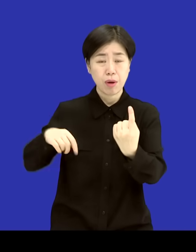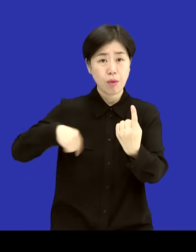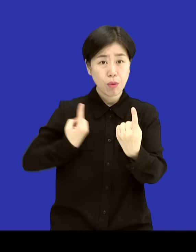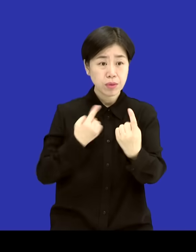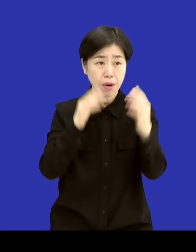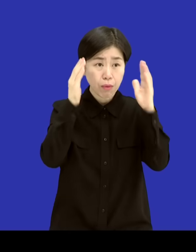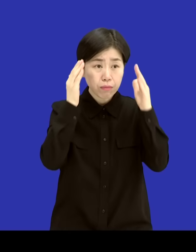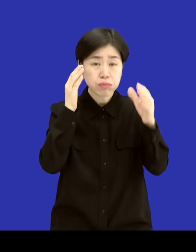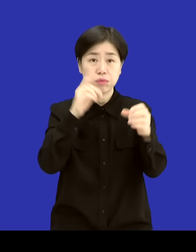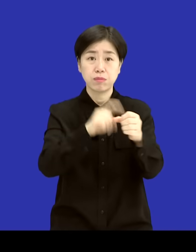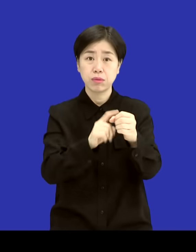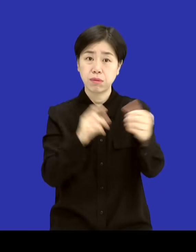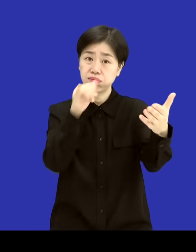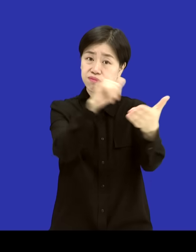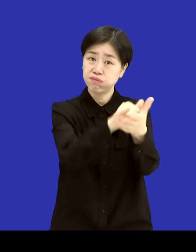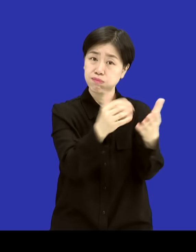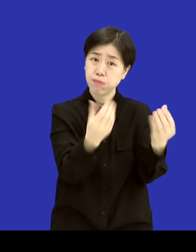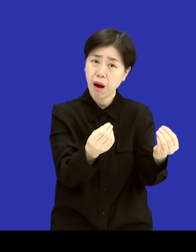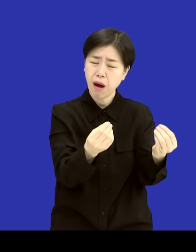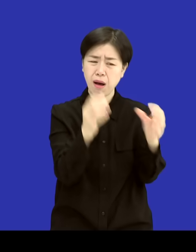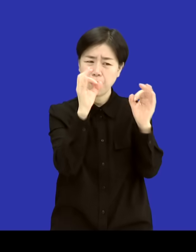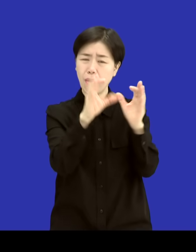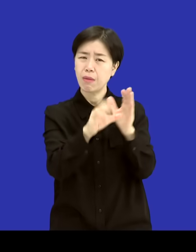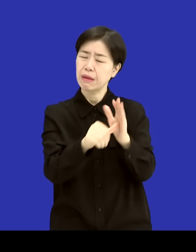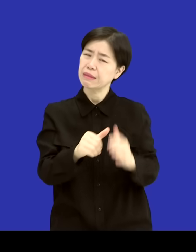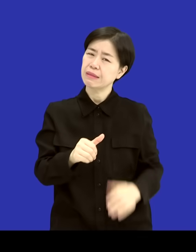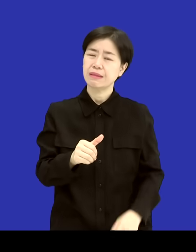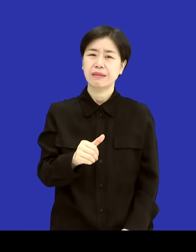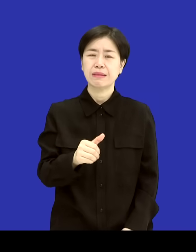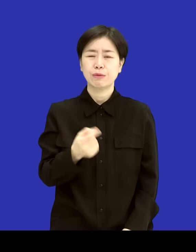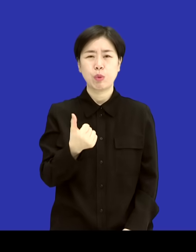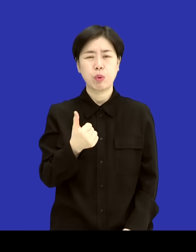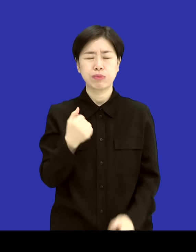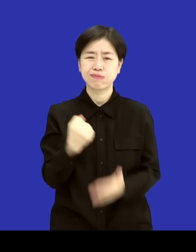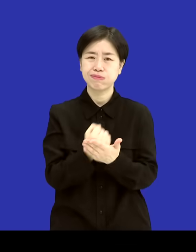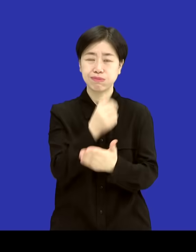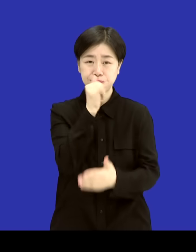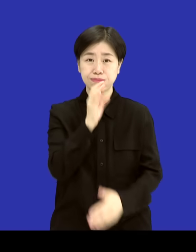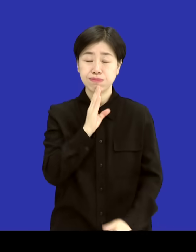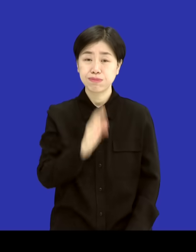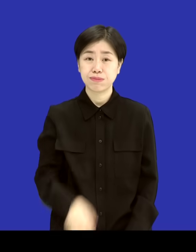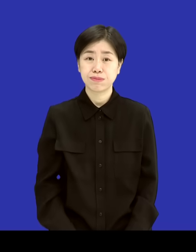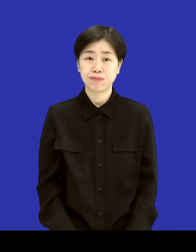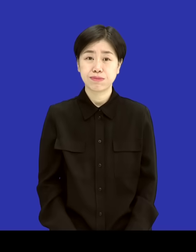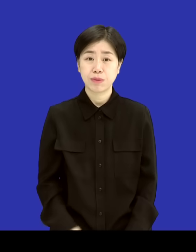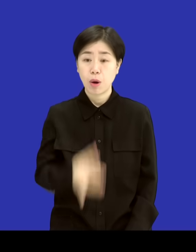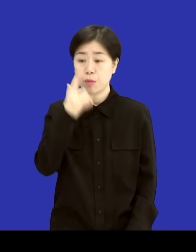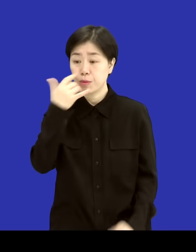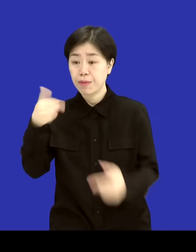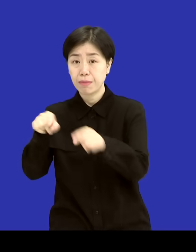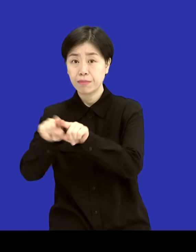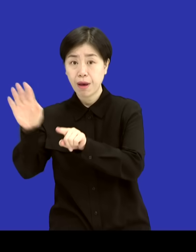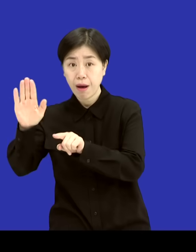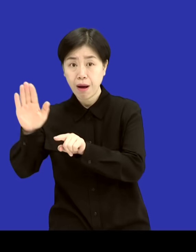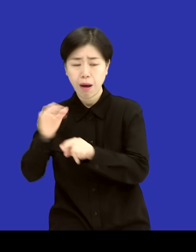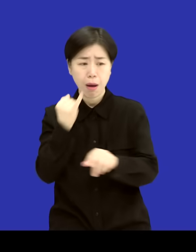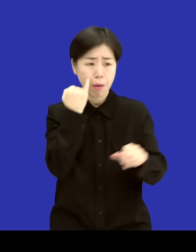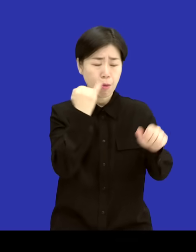좀 안쓰러워요. 사실 혼자 너무 외롭고 특히 홈스테이 이렇게 특히 남의 집에서 눈칫밥 먹고 살아야 되기 때문에